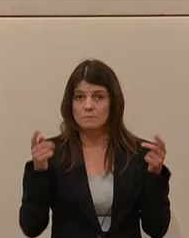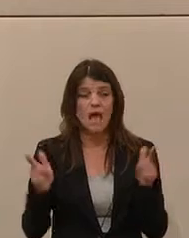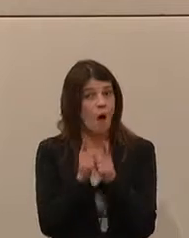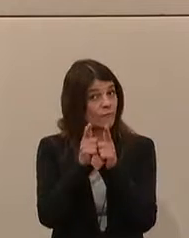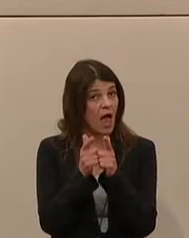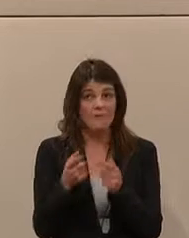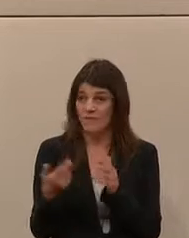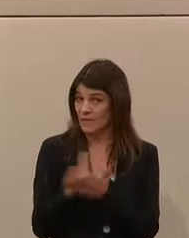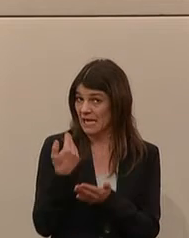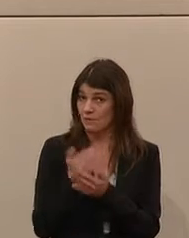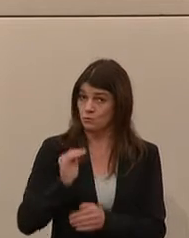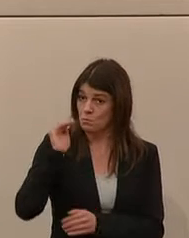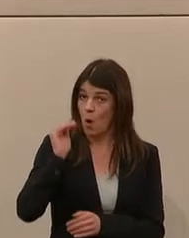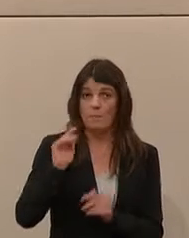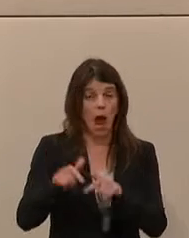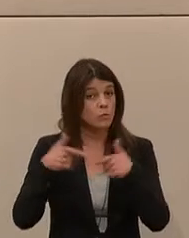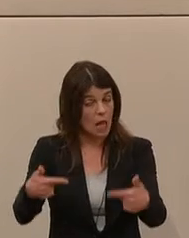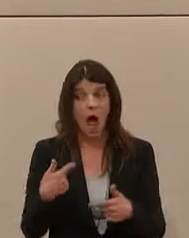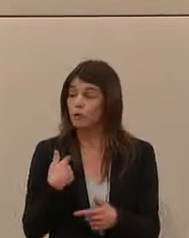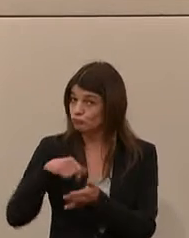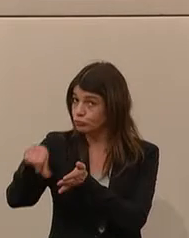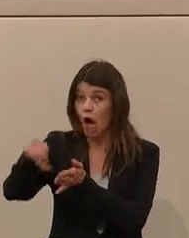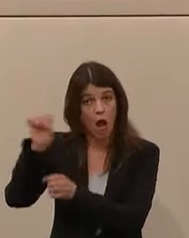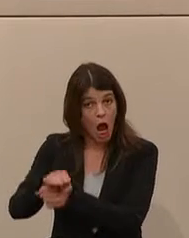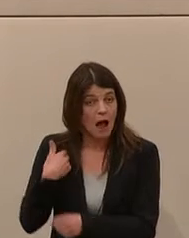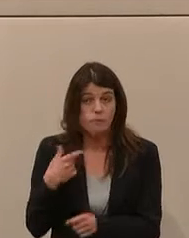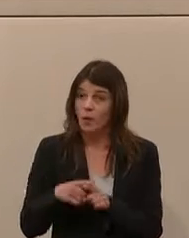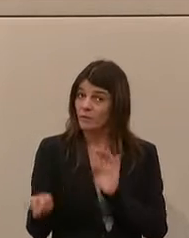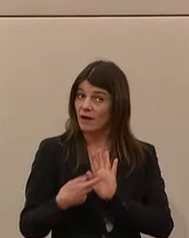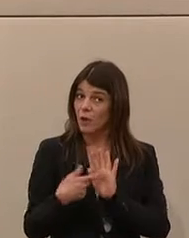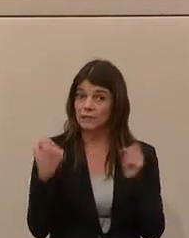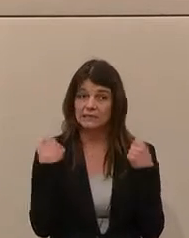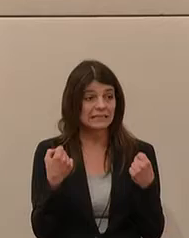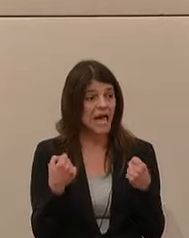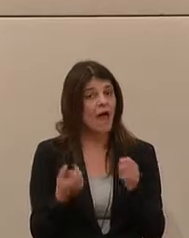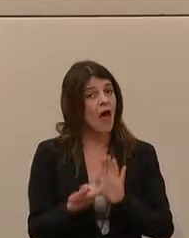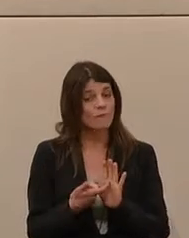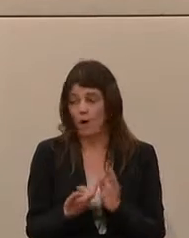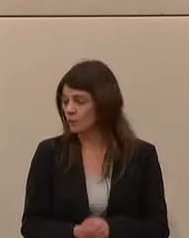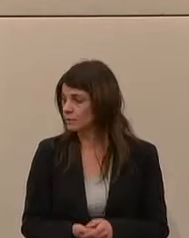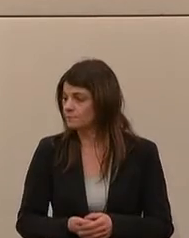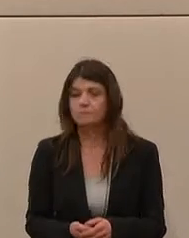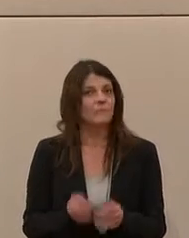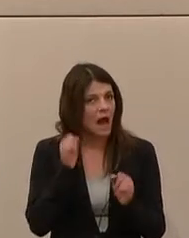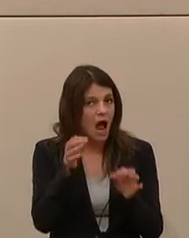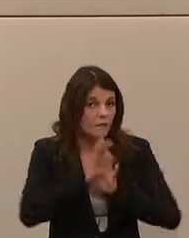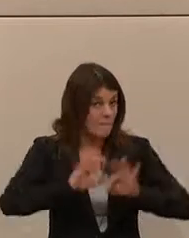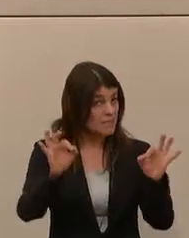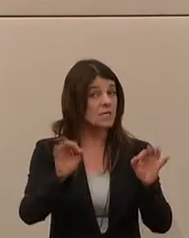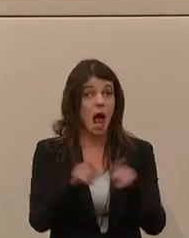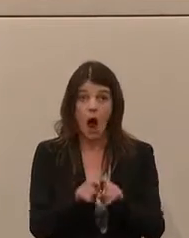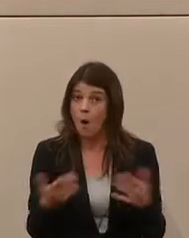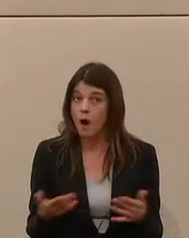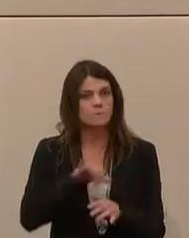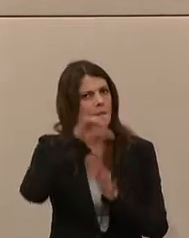den Betriebsaufwand der Vertretungsbehörden im Ausland sichern und die geforderten Sicherheitsanforderungen verbessern.